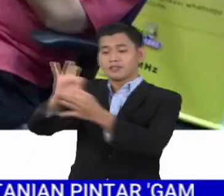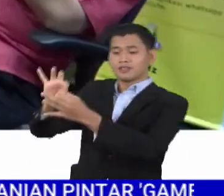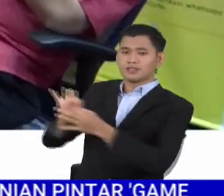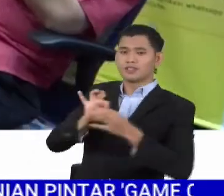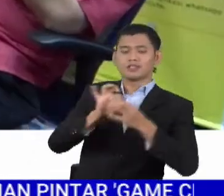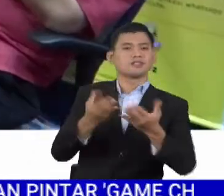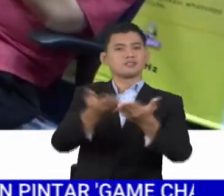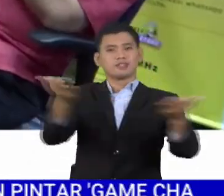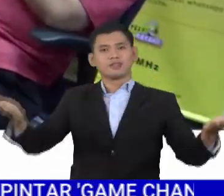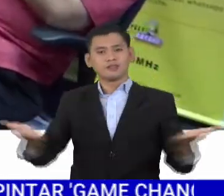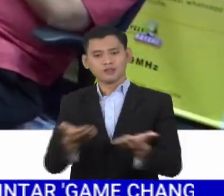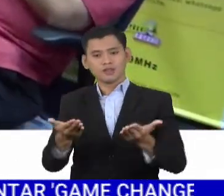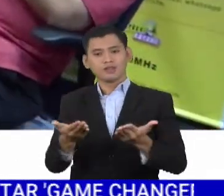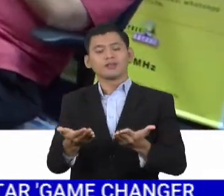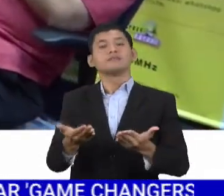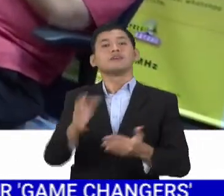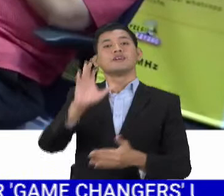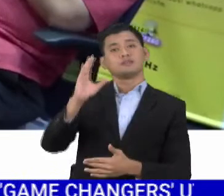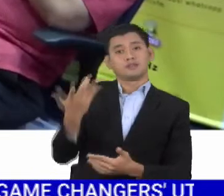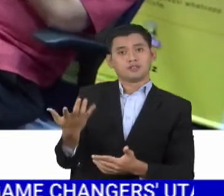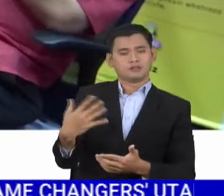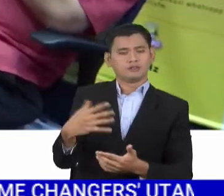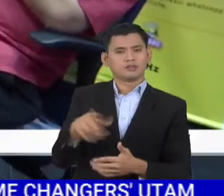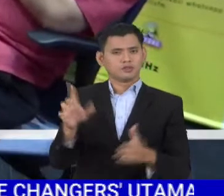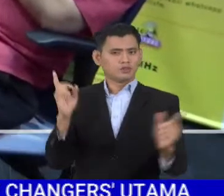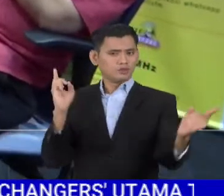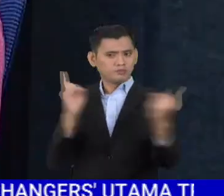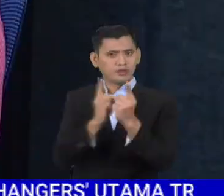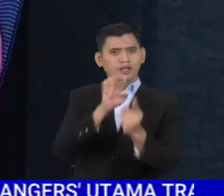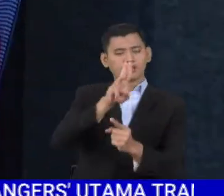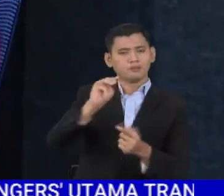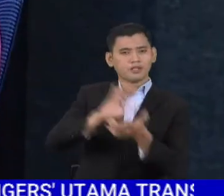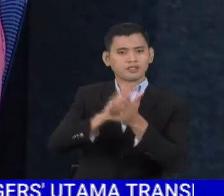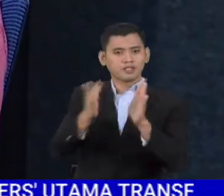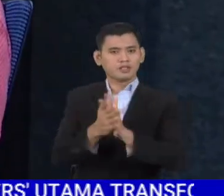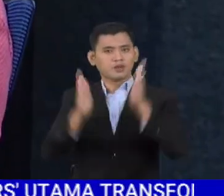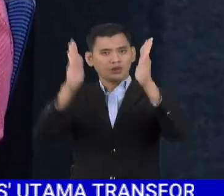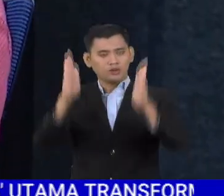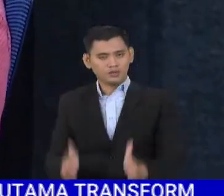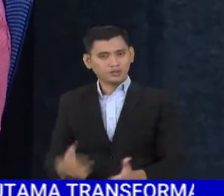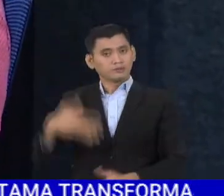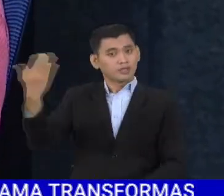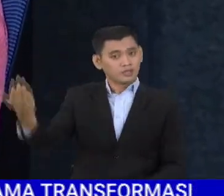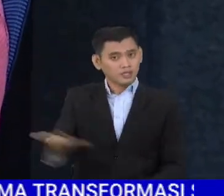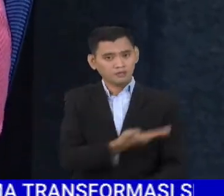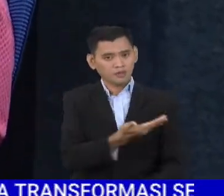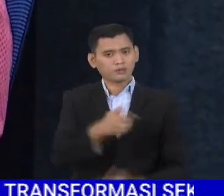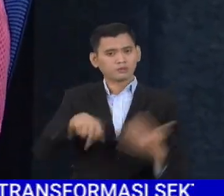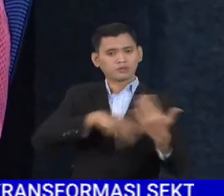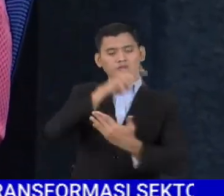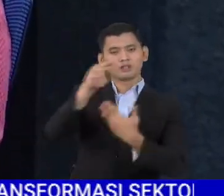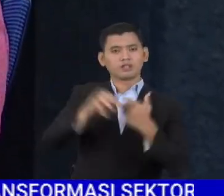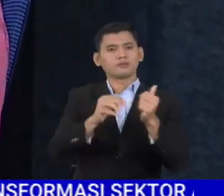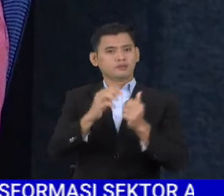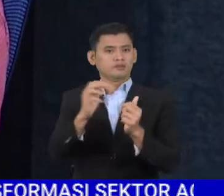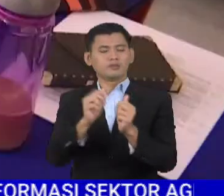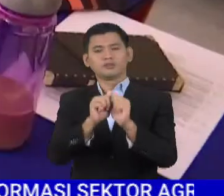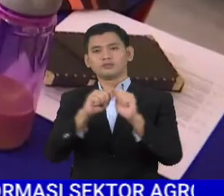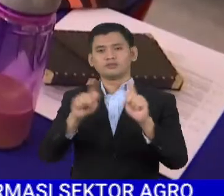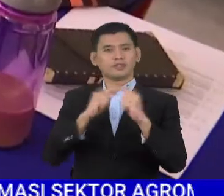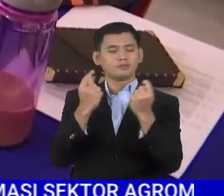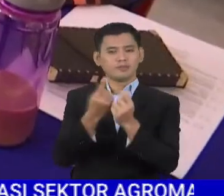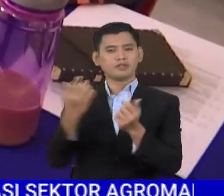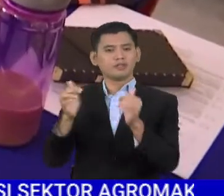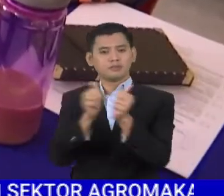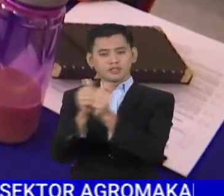untuk membantu Beliau juga Agan Basri ditemui RPM selepas menjadi tetamu Kunti Perlis FM dalam program know i b peluang